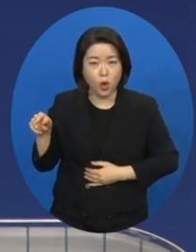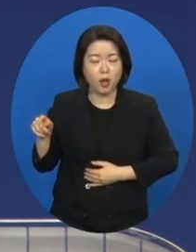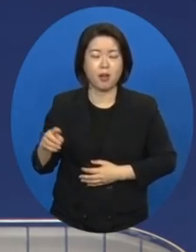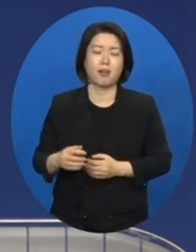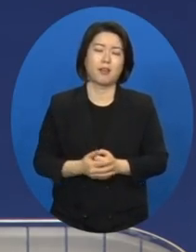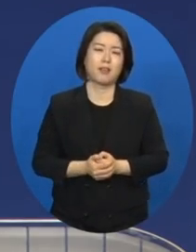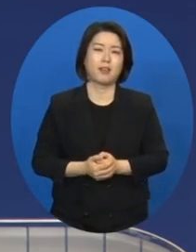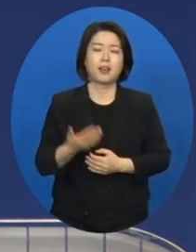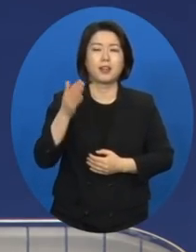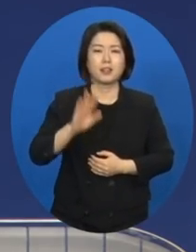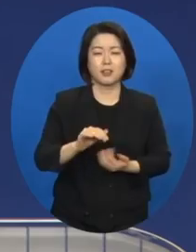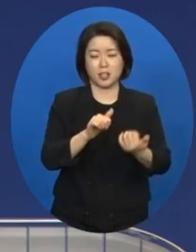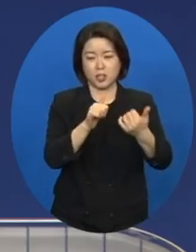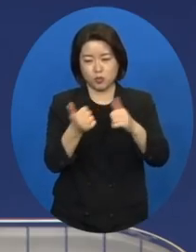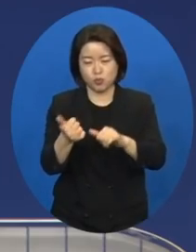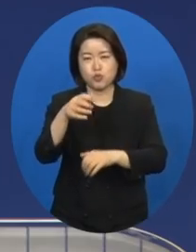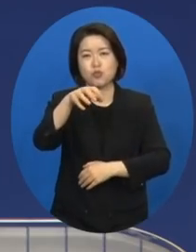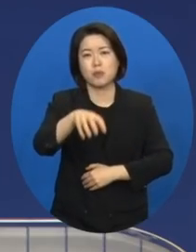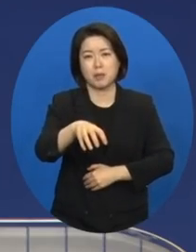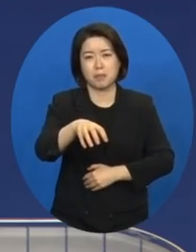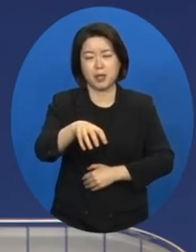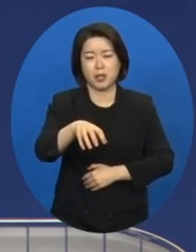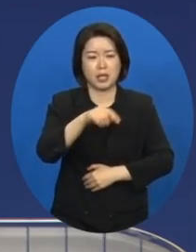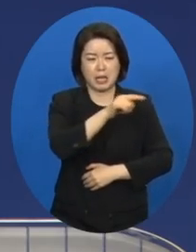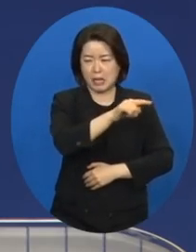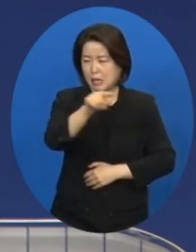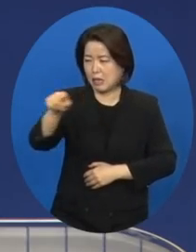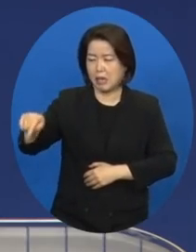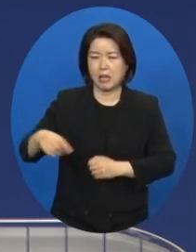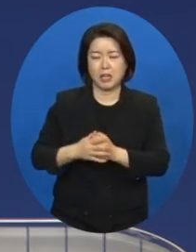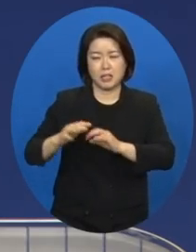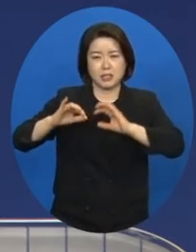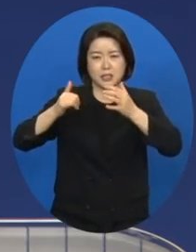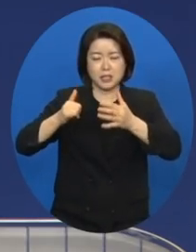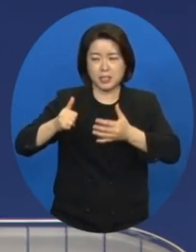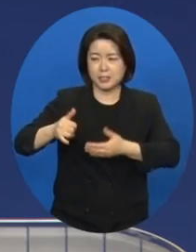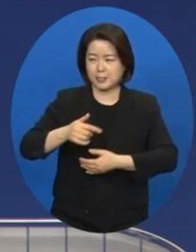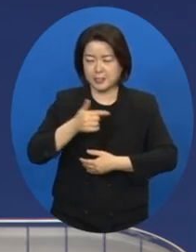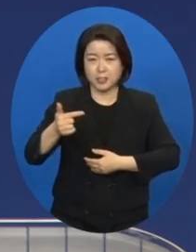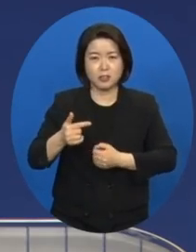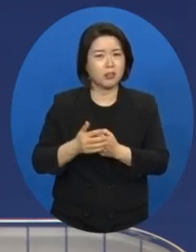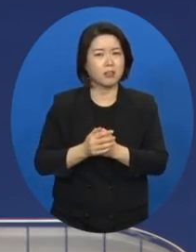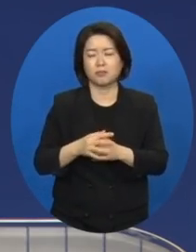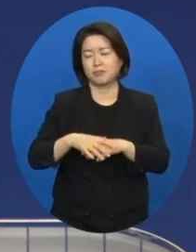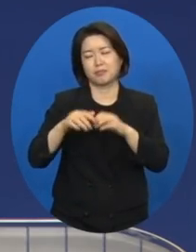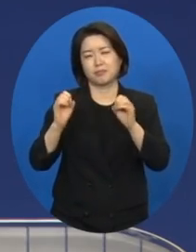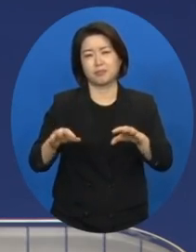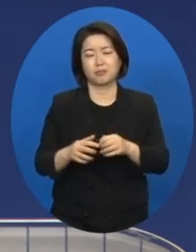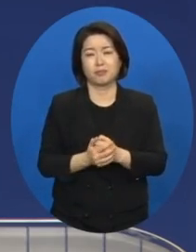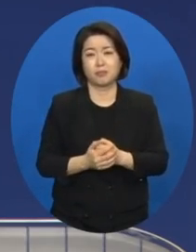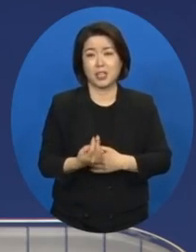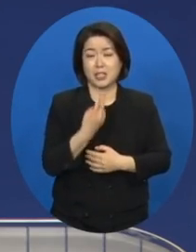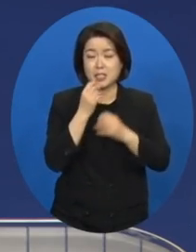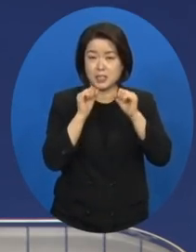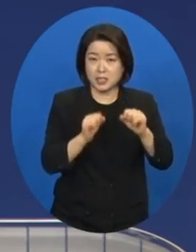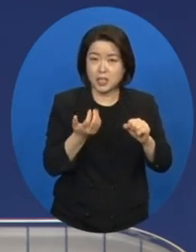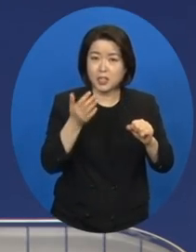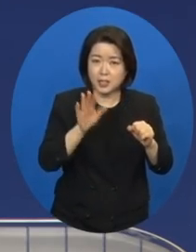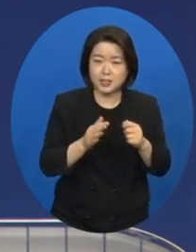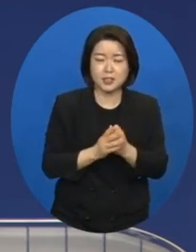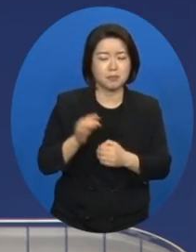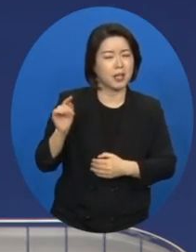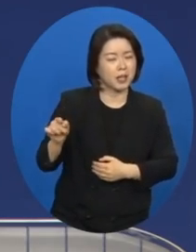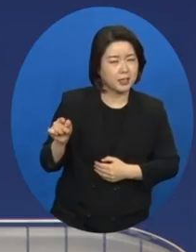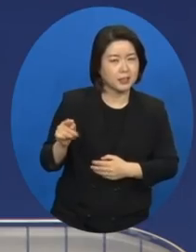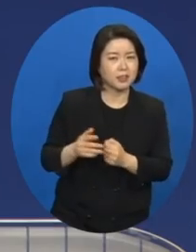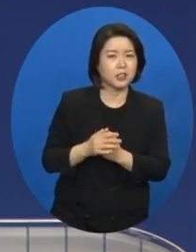근데 죽음 앞에 그것은 아무런 힘이 없다는 걸 아실 거예요. 그리고 또한 설령 살아있다 하더라도 여러분